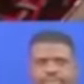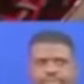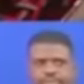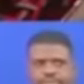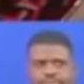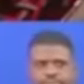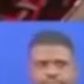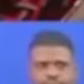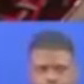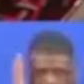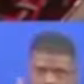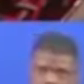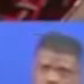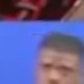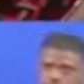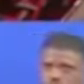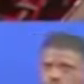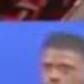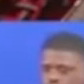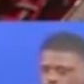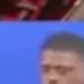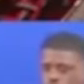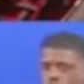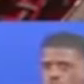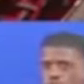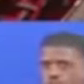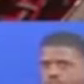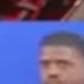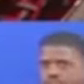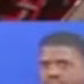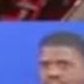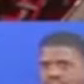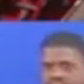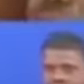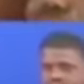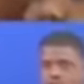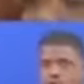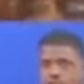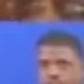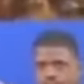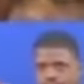Mheshimiwa Tobias Andengenya, Commissioner Mstaafu, Kigoma.